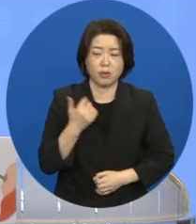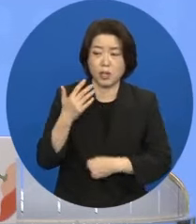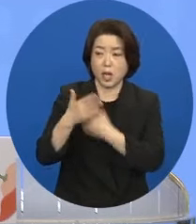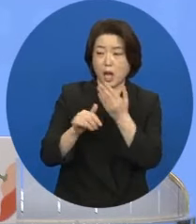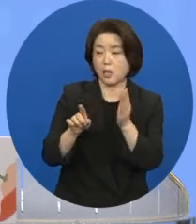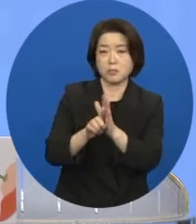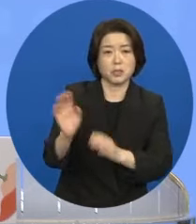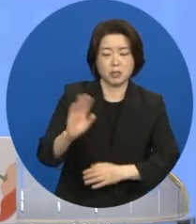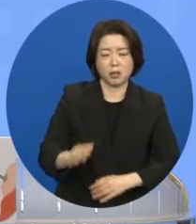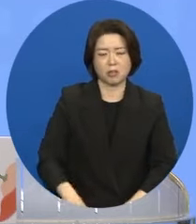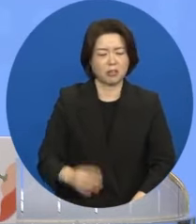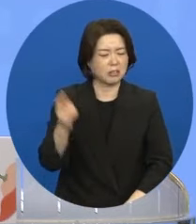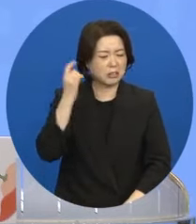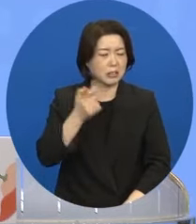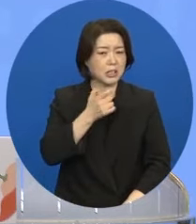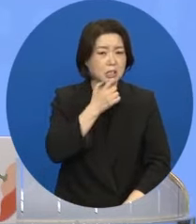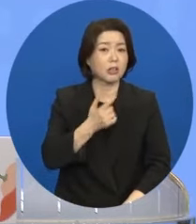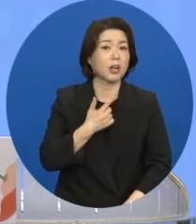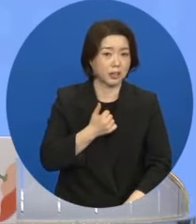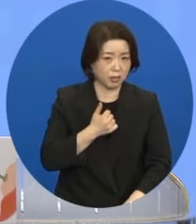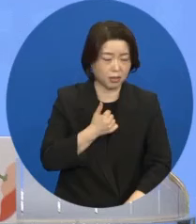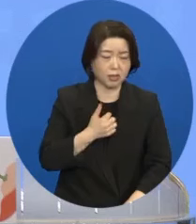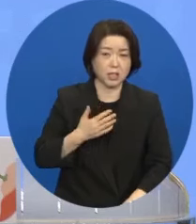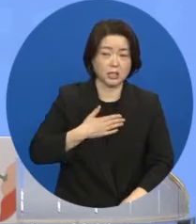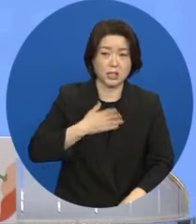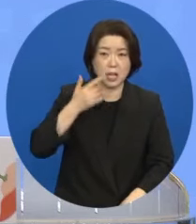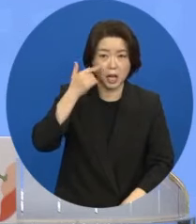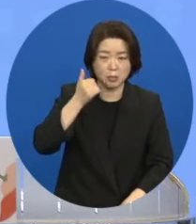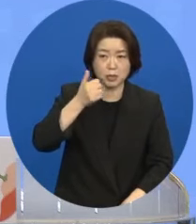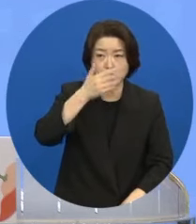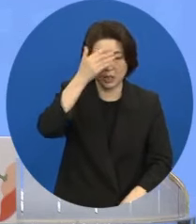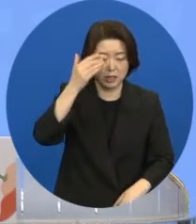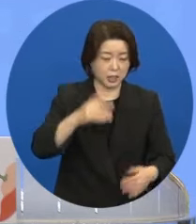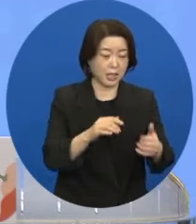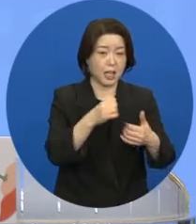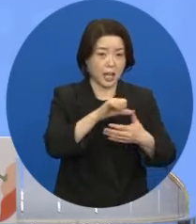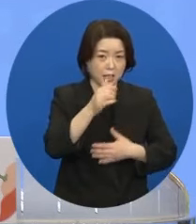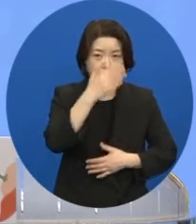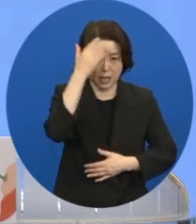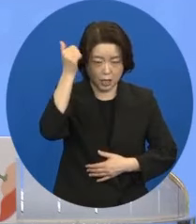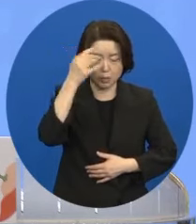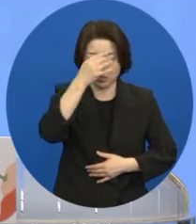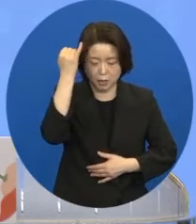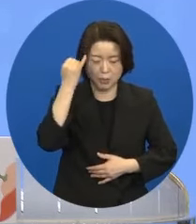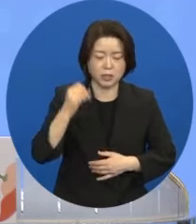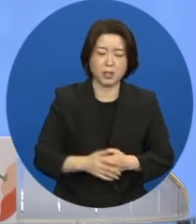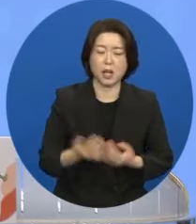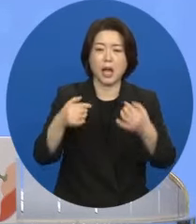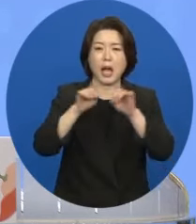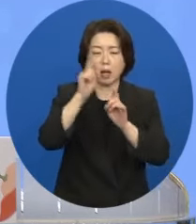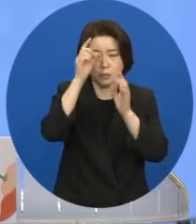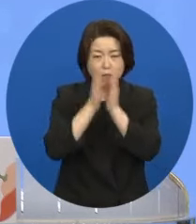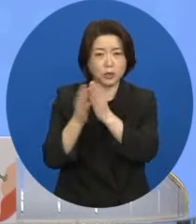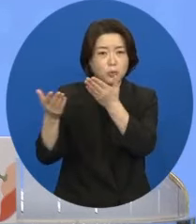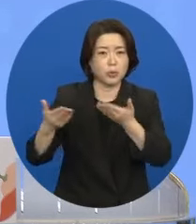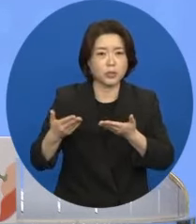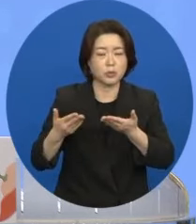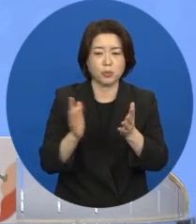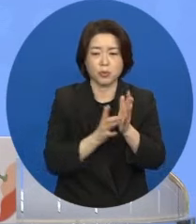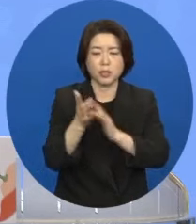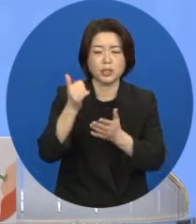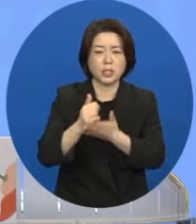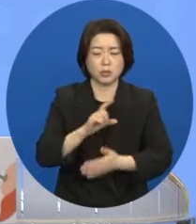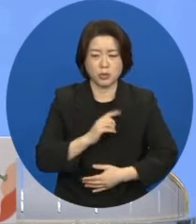않고 알고 싶어 하시도 안하셨던 선유의 친할아버지 할머니께서 기도하고 예수님 이름으로 아멘을